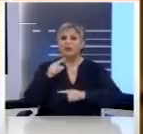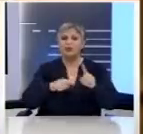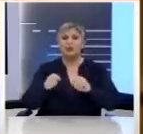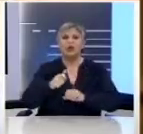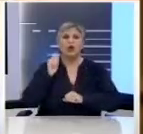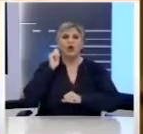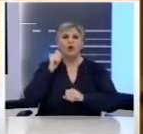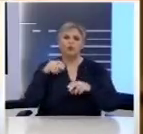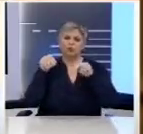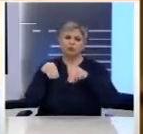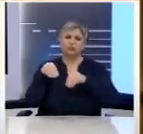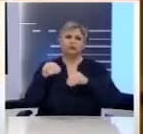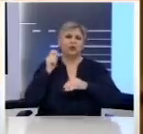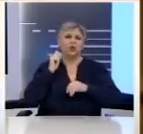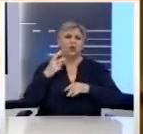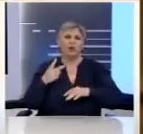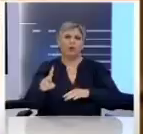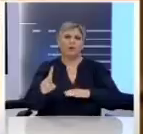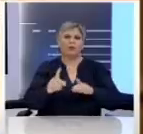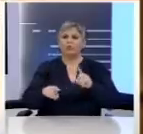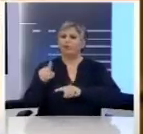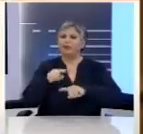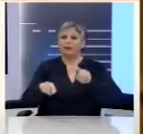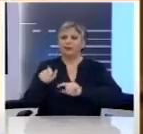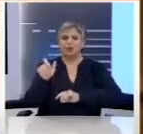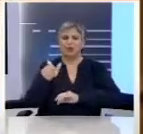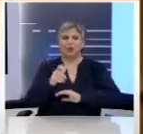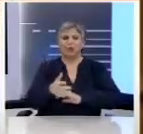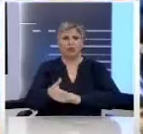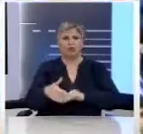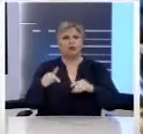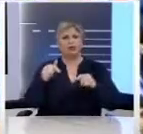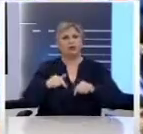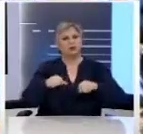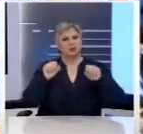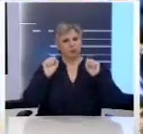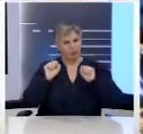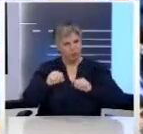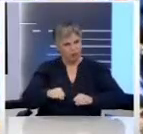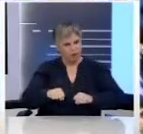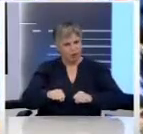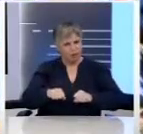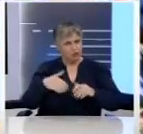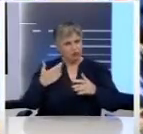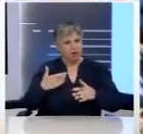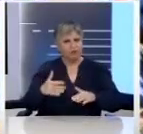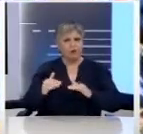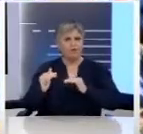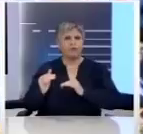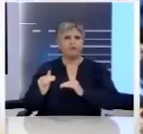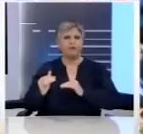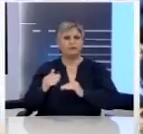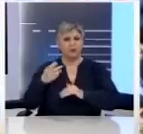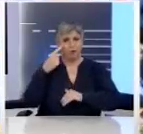ήταν κάτι απολύτως συνεπές σε κάποιον που δηλώνει φιλελεύθερος. Και την ίδια στιγμή που